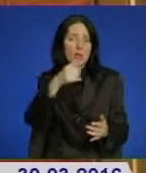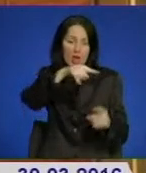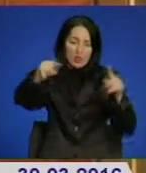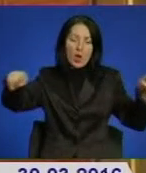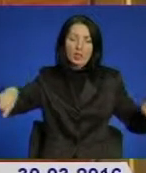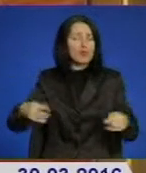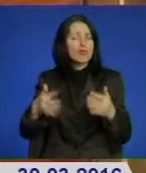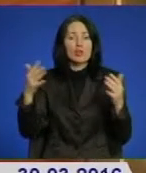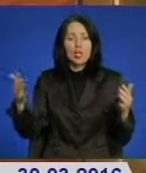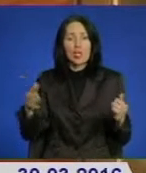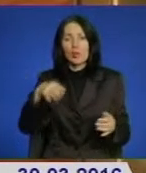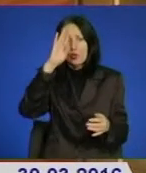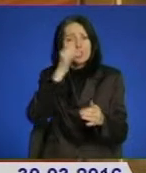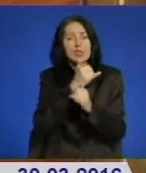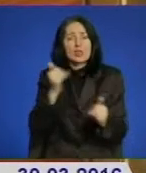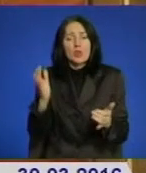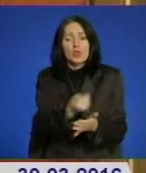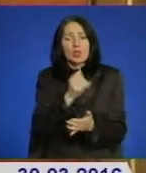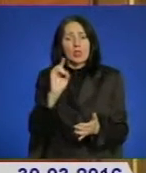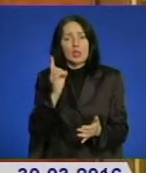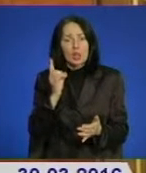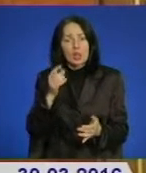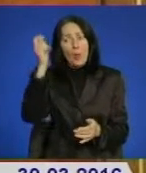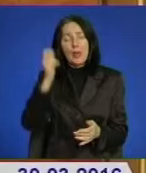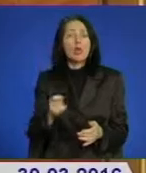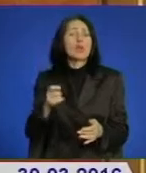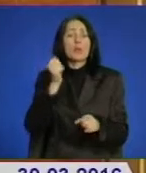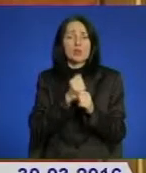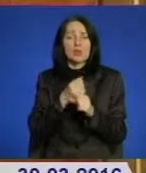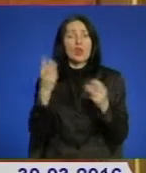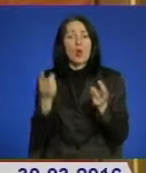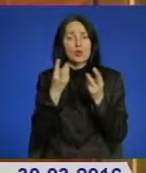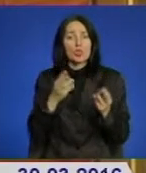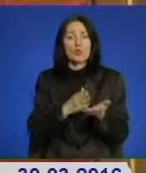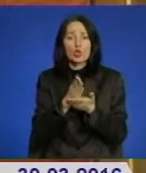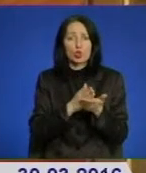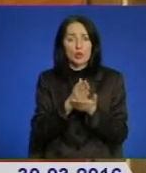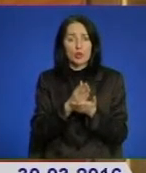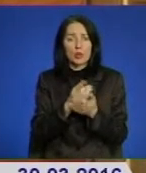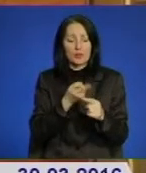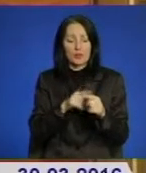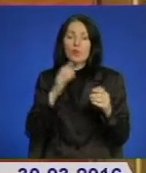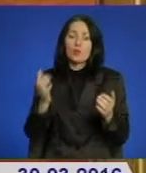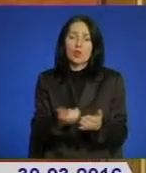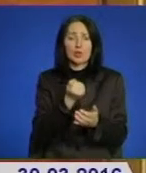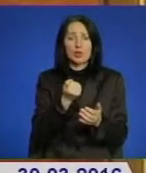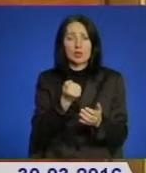резервуар водою. Ну, зі слів пожежників, приблизно 1,5 метра висота води. Площа його теж досить велика,